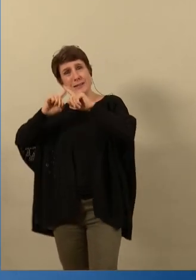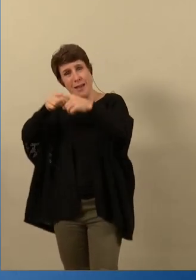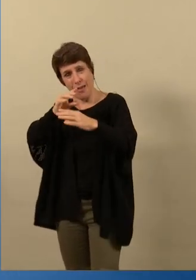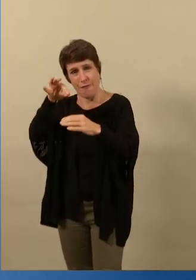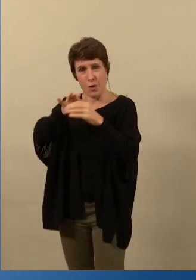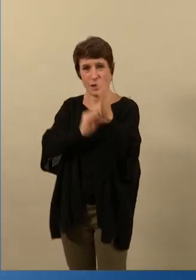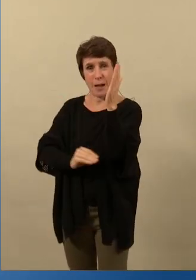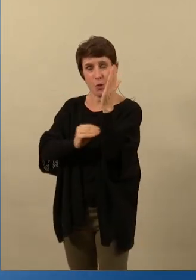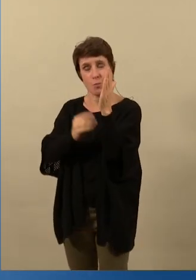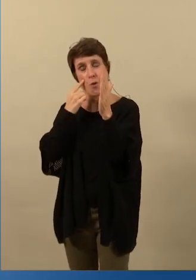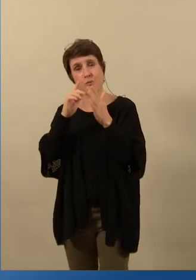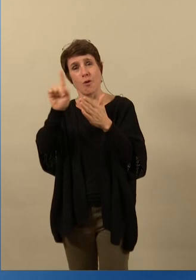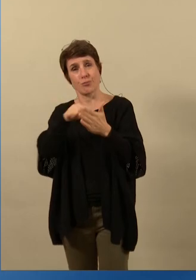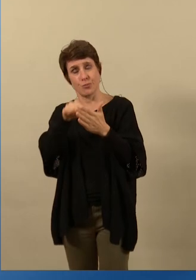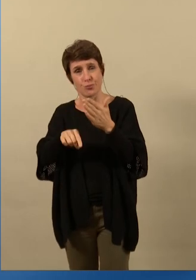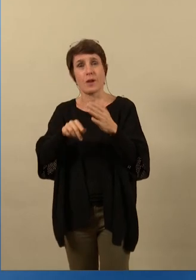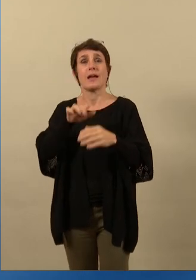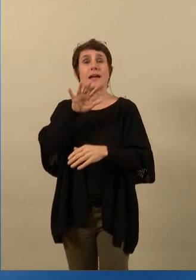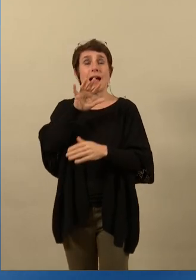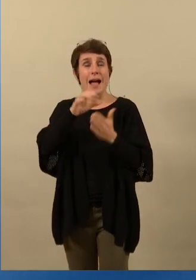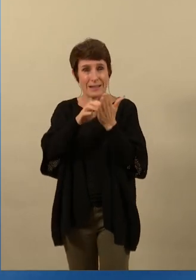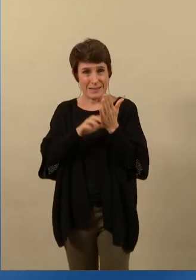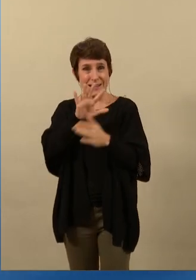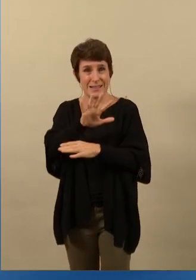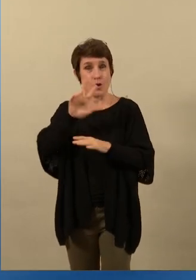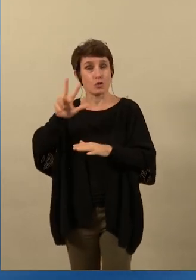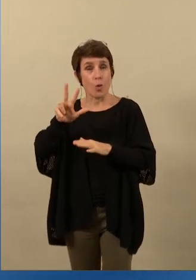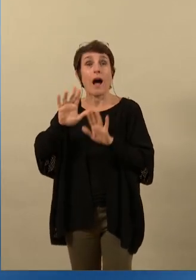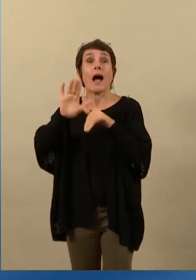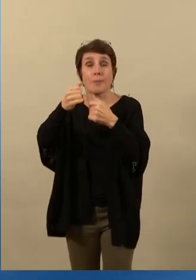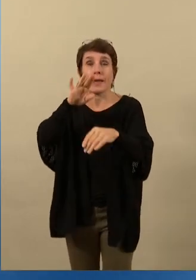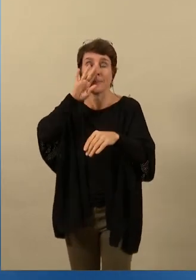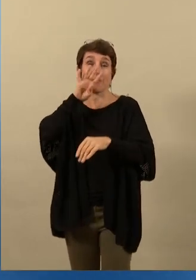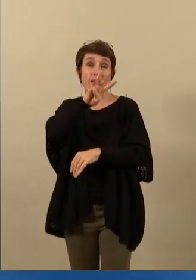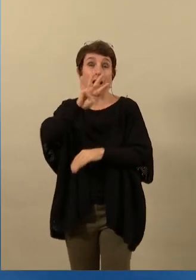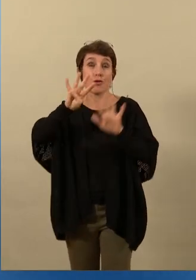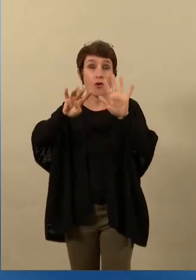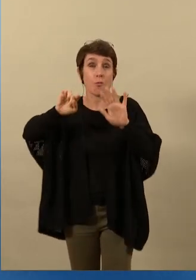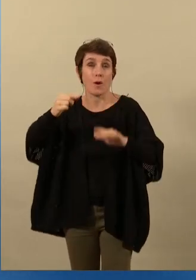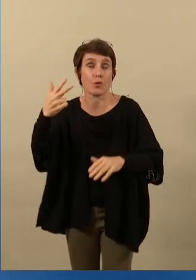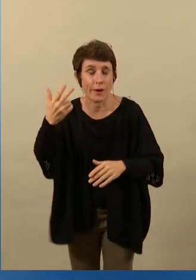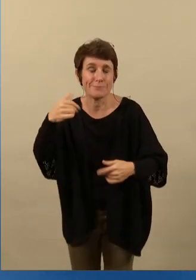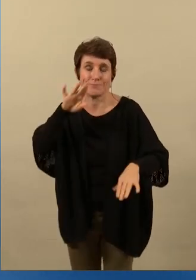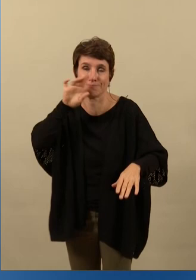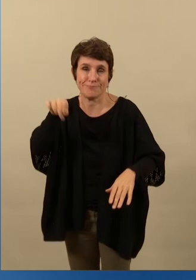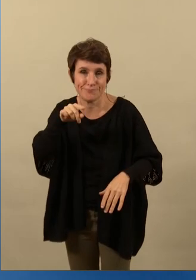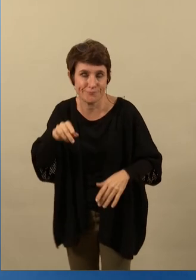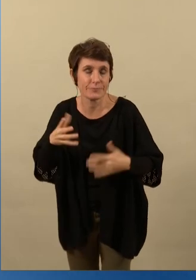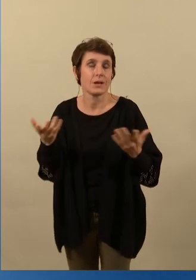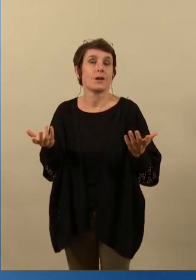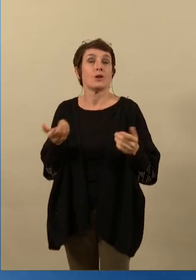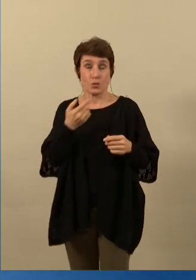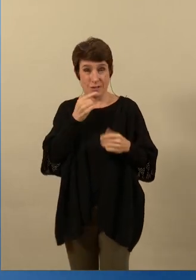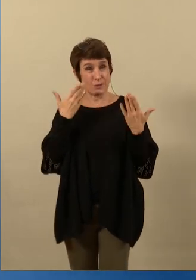dont il est question avant le 493 la France est le pays des droits de l'homme dans lequel un enfant sur